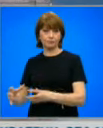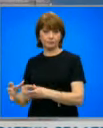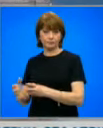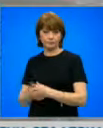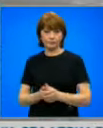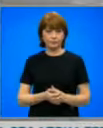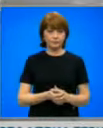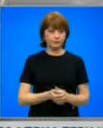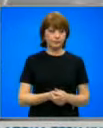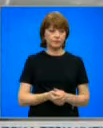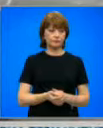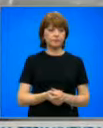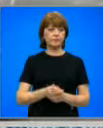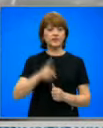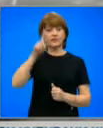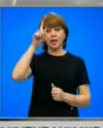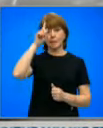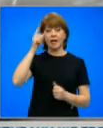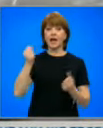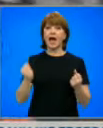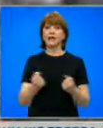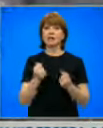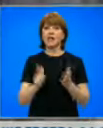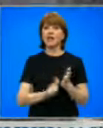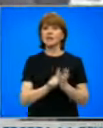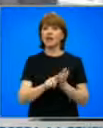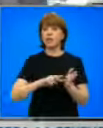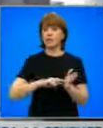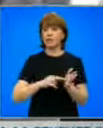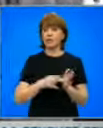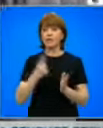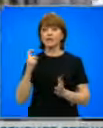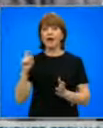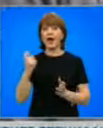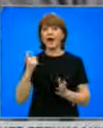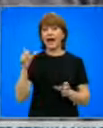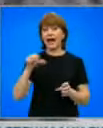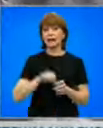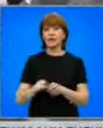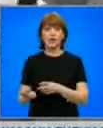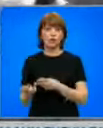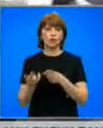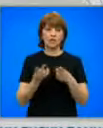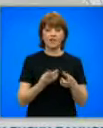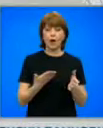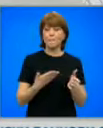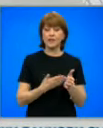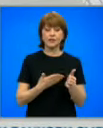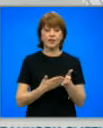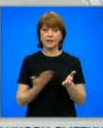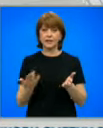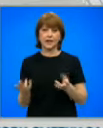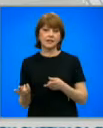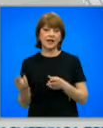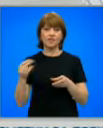милиона барела. В Германия беше активиран извънреден план за осигуряване на газовите доставки. Причина за въвеждането му е инвазията на Русия